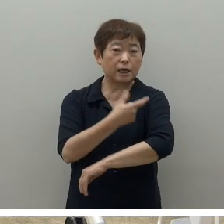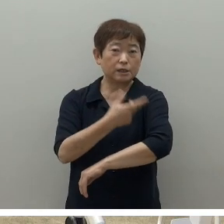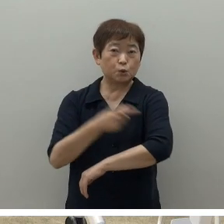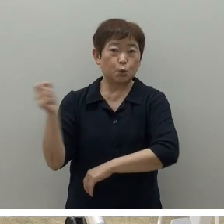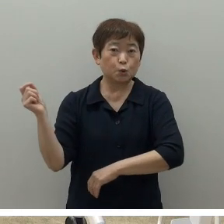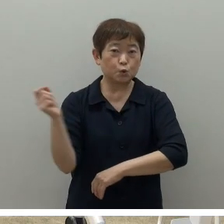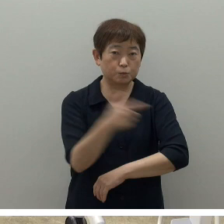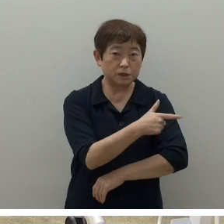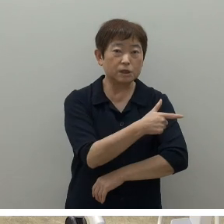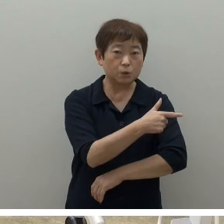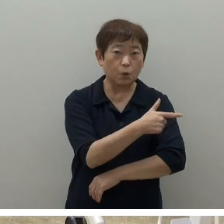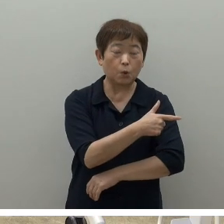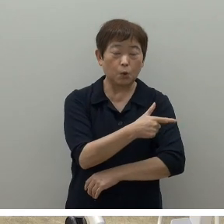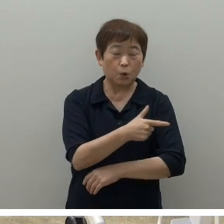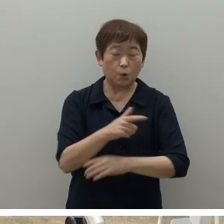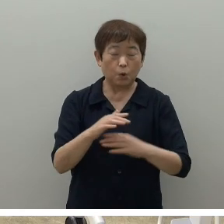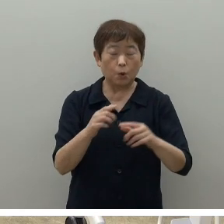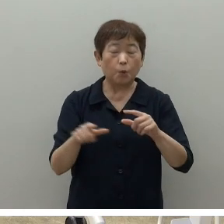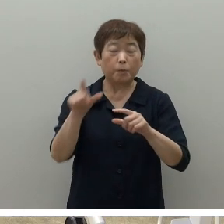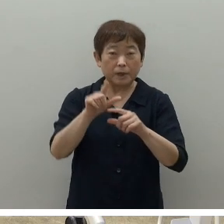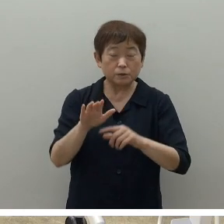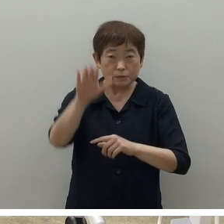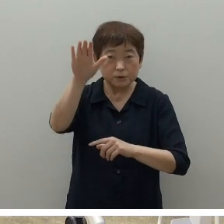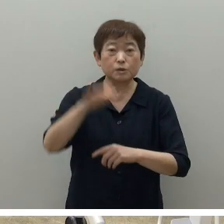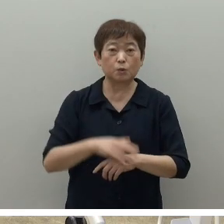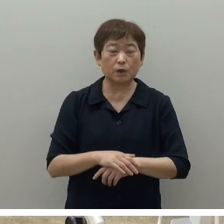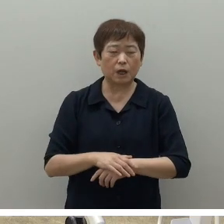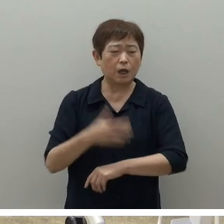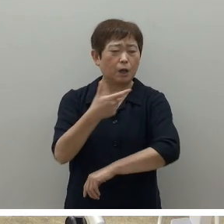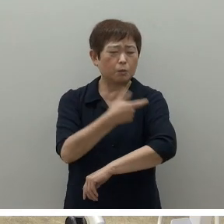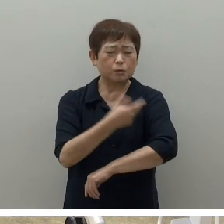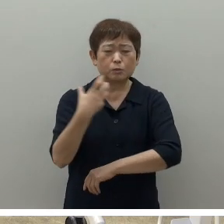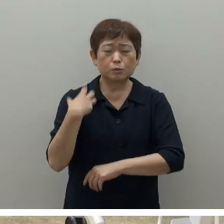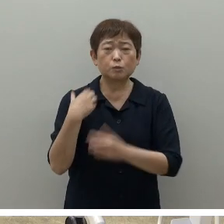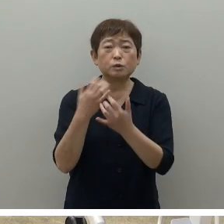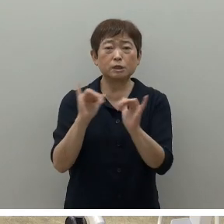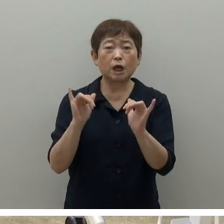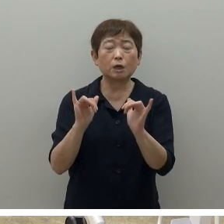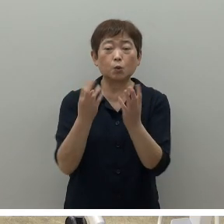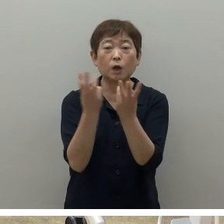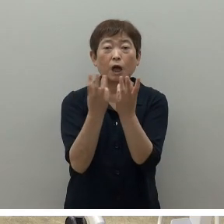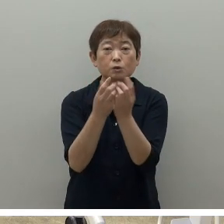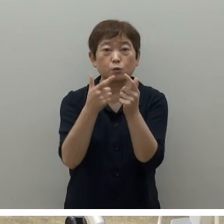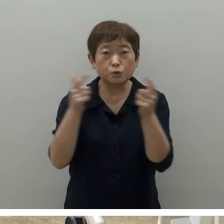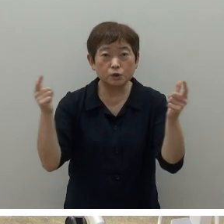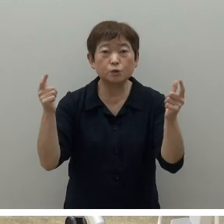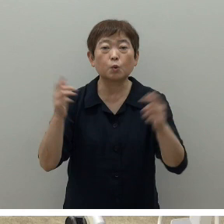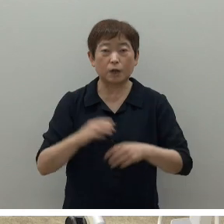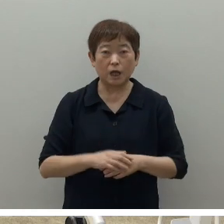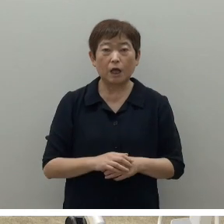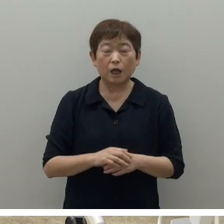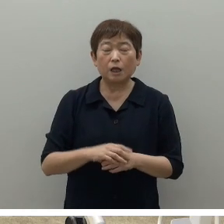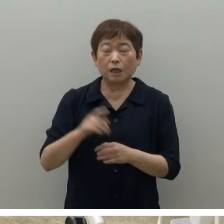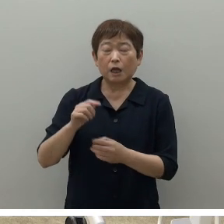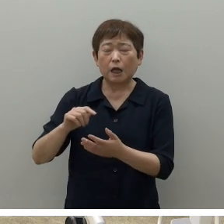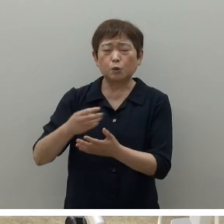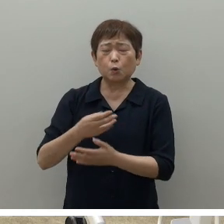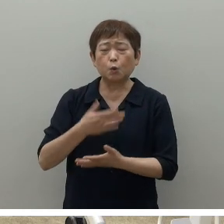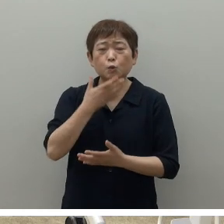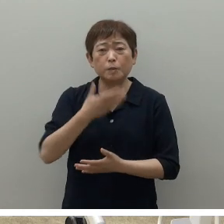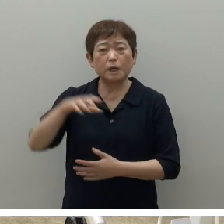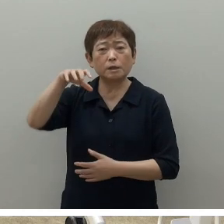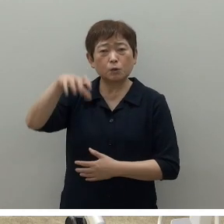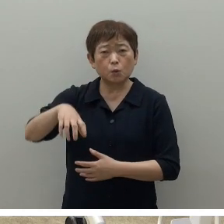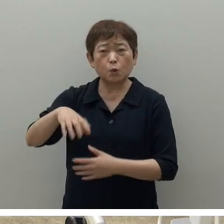ピードの向上や、いわゆる打ち手などの増加、スポット会場など接種会場の